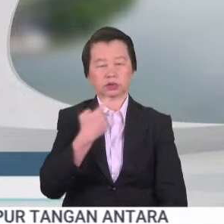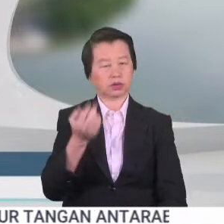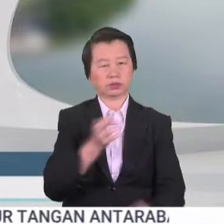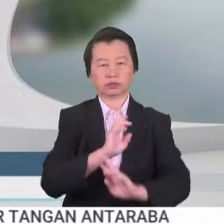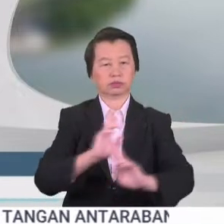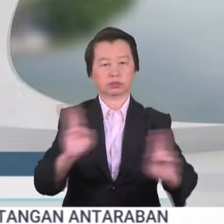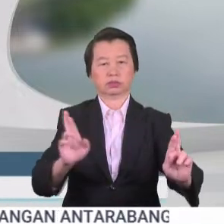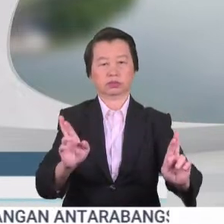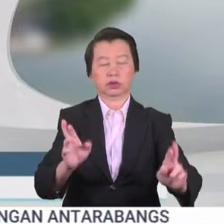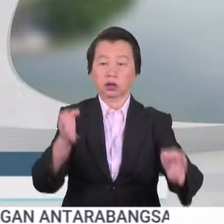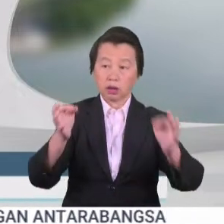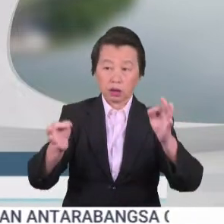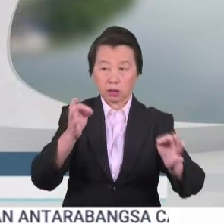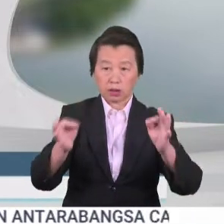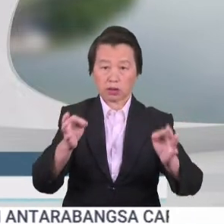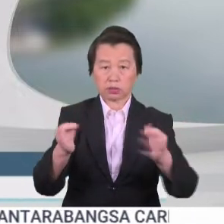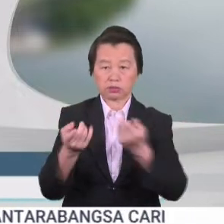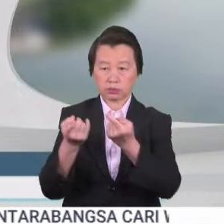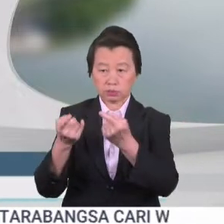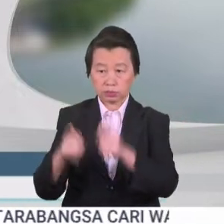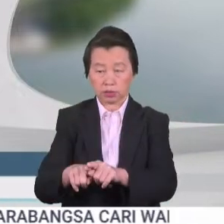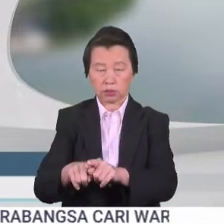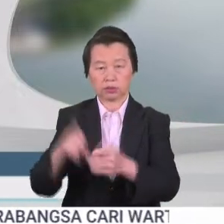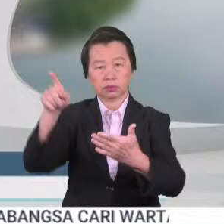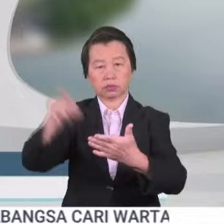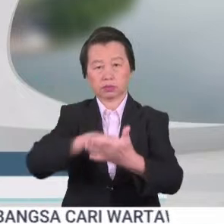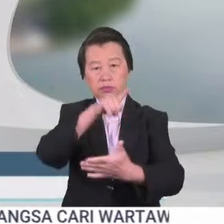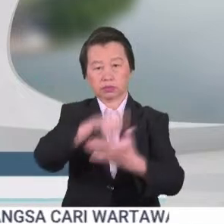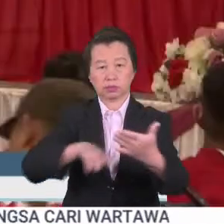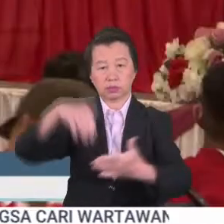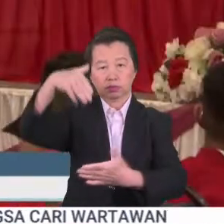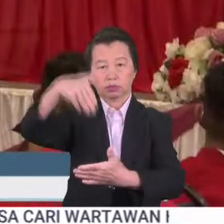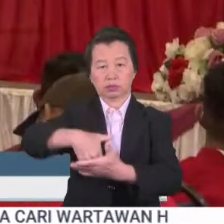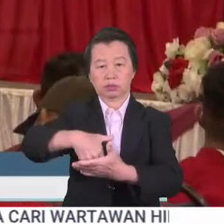bersiap sedia sekiranya berlaku pilihan